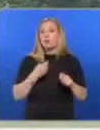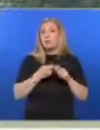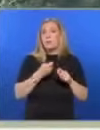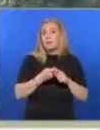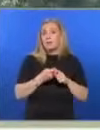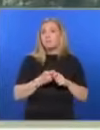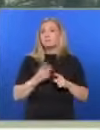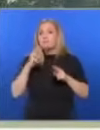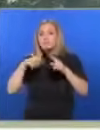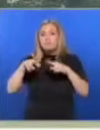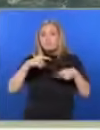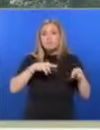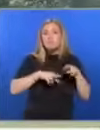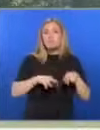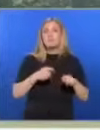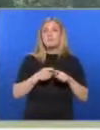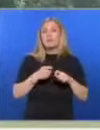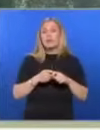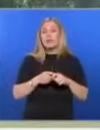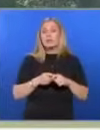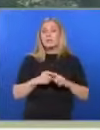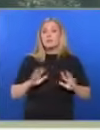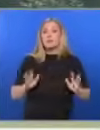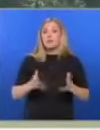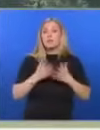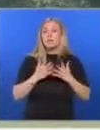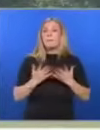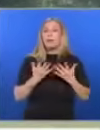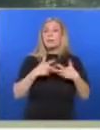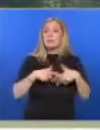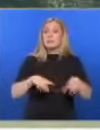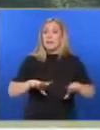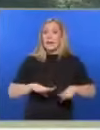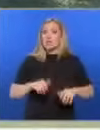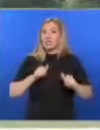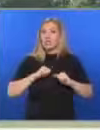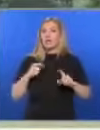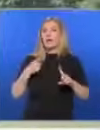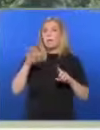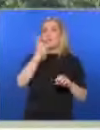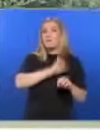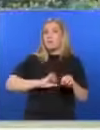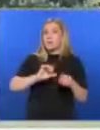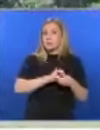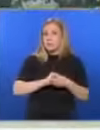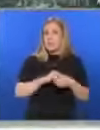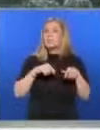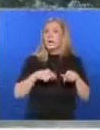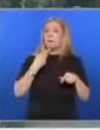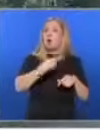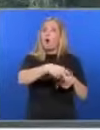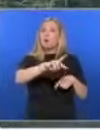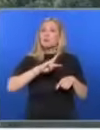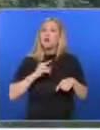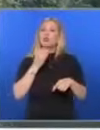процедурата, механизма за гражданска защита към Европейския съюз. В момента имаме отговор и потвърждение от страна на